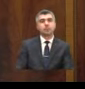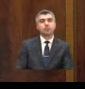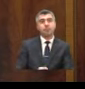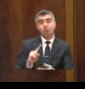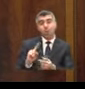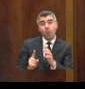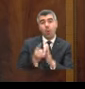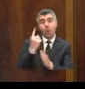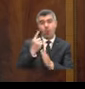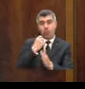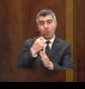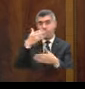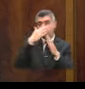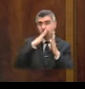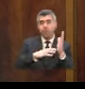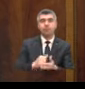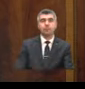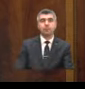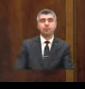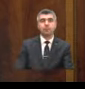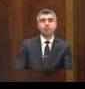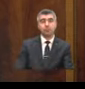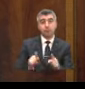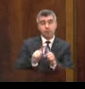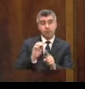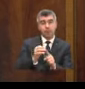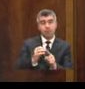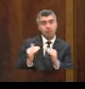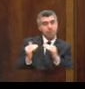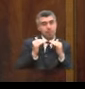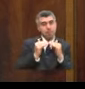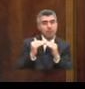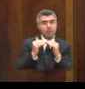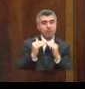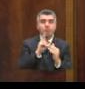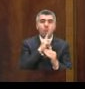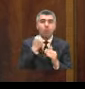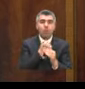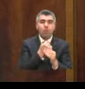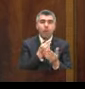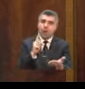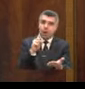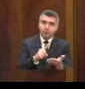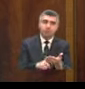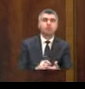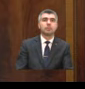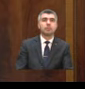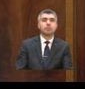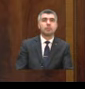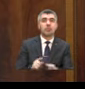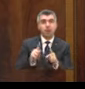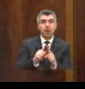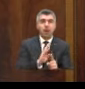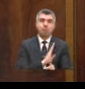والأول مرة في بلادنا وفي مجال تعزيز المساواة الحكومة تتلتزم باش تكون إقرار رخصة